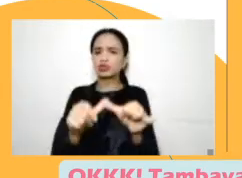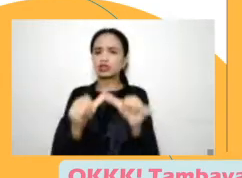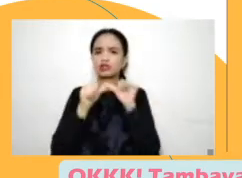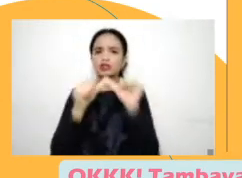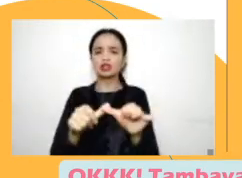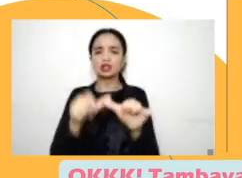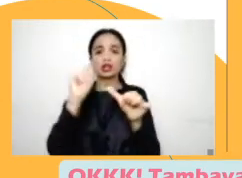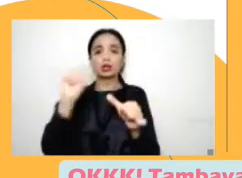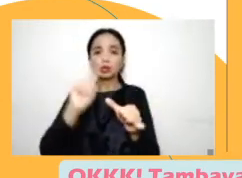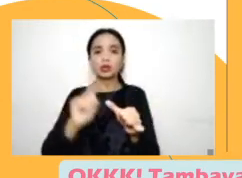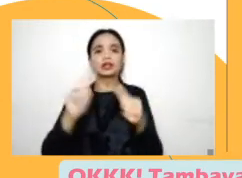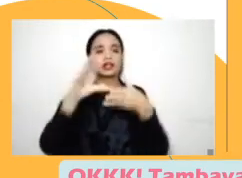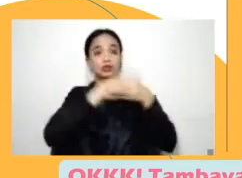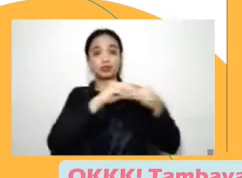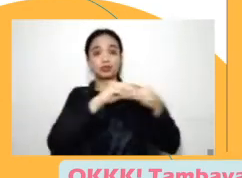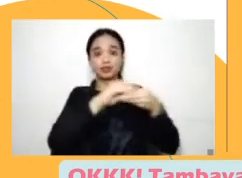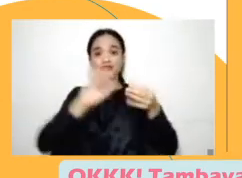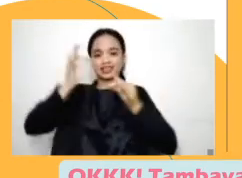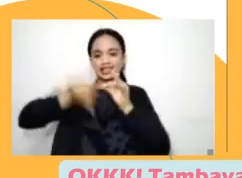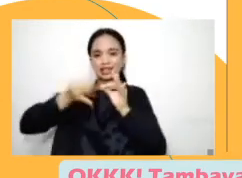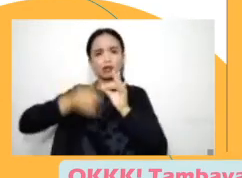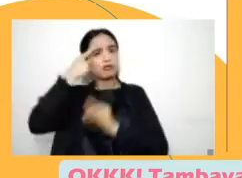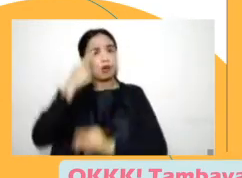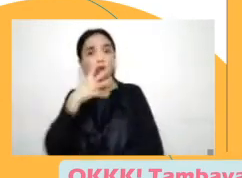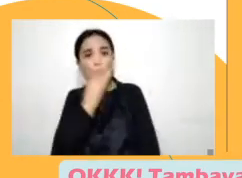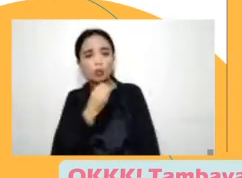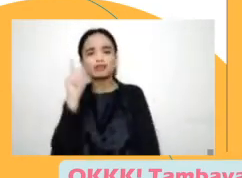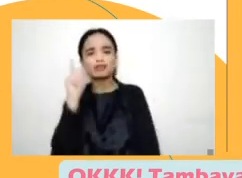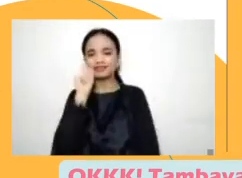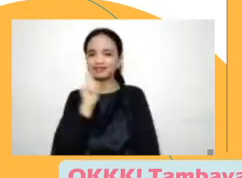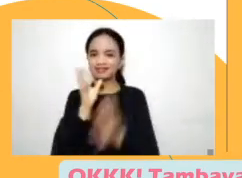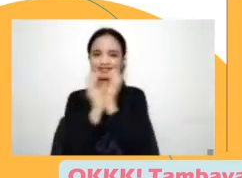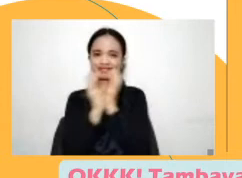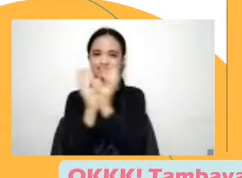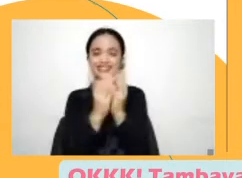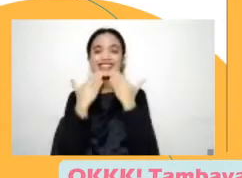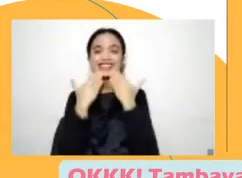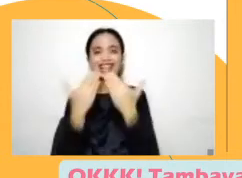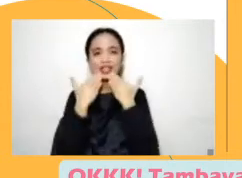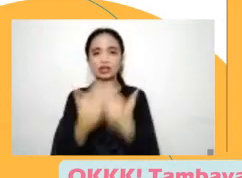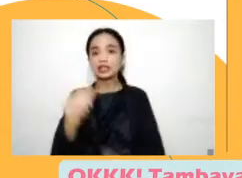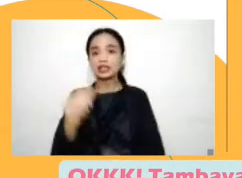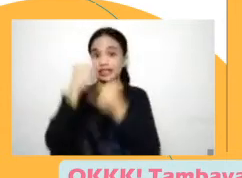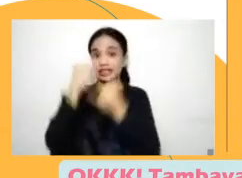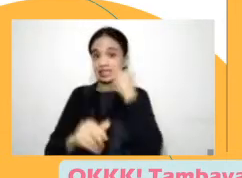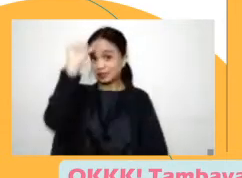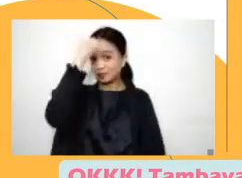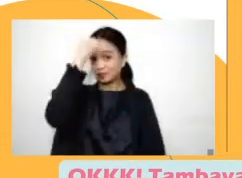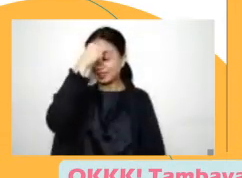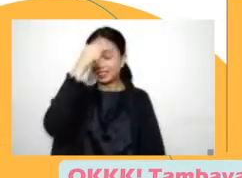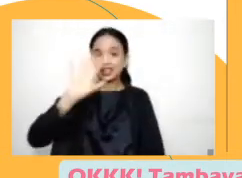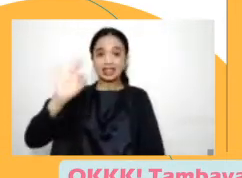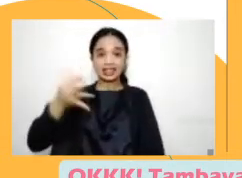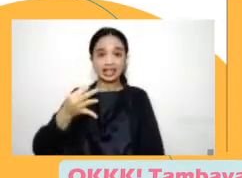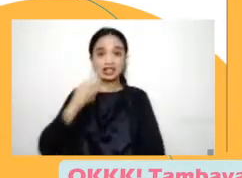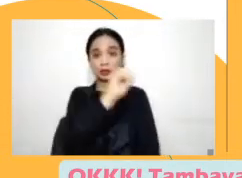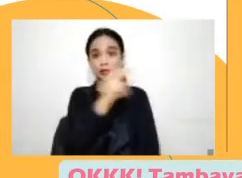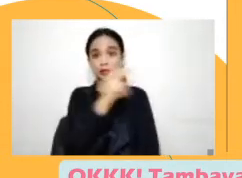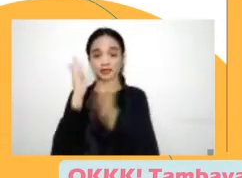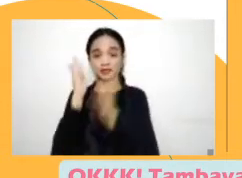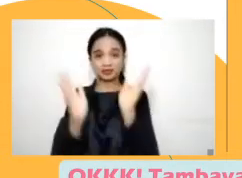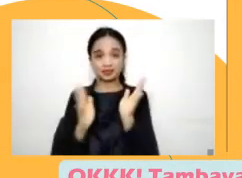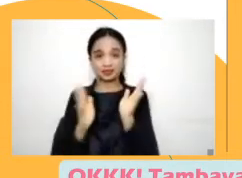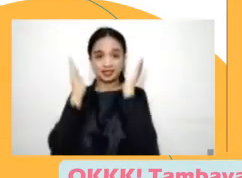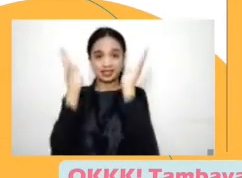mga pinagkukwentuhan sa deaf community. Maraming salamat po. At mga huling paalala para sa episode 9 ng OKKK Tambayan,